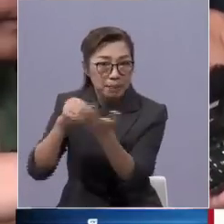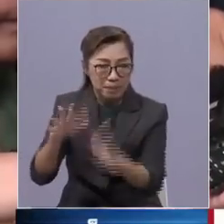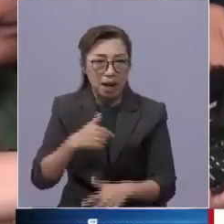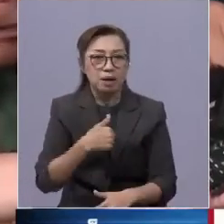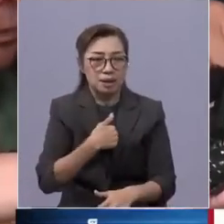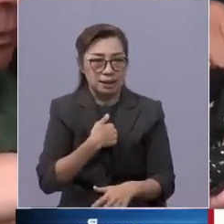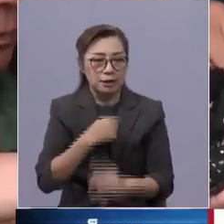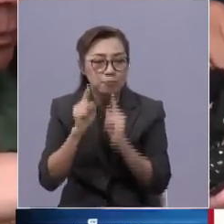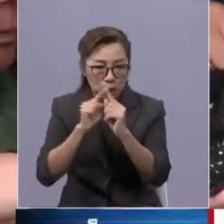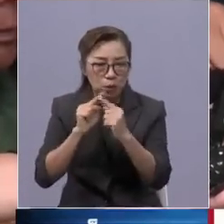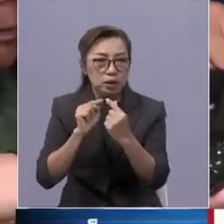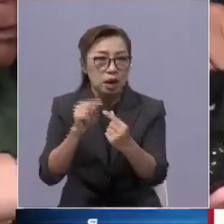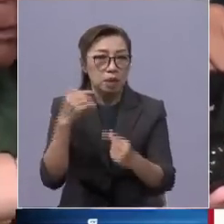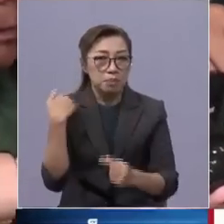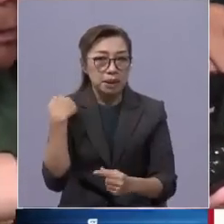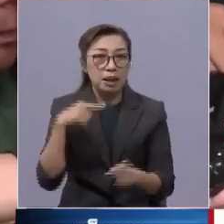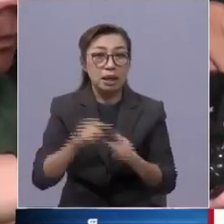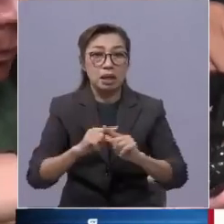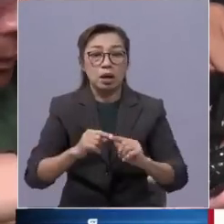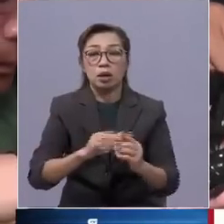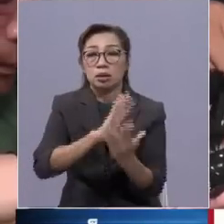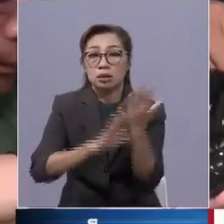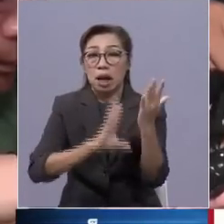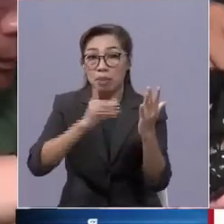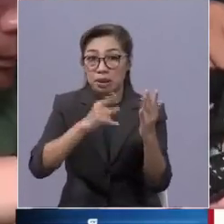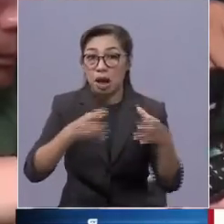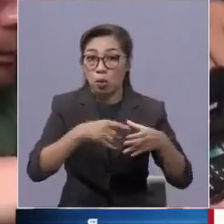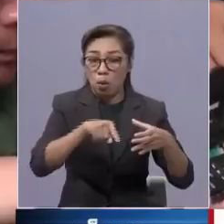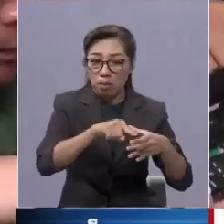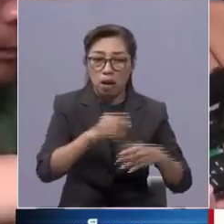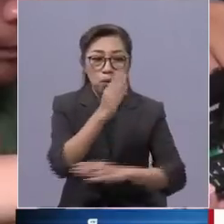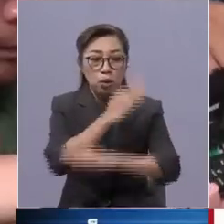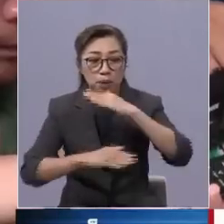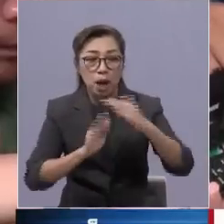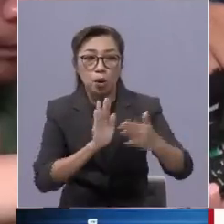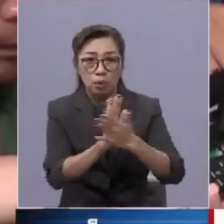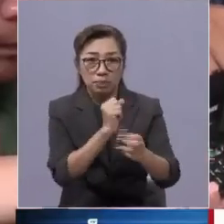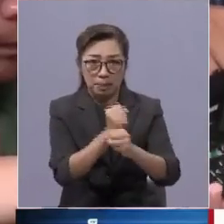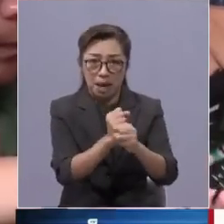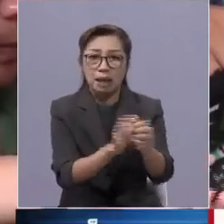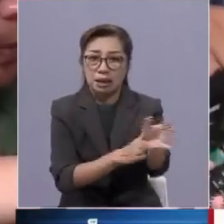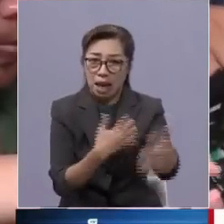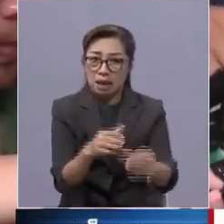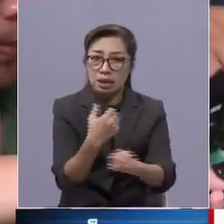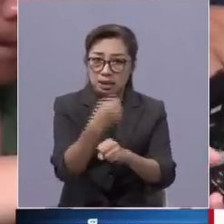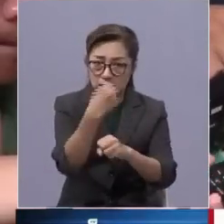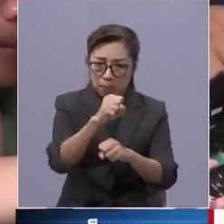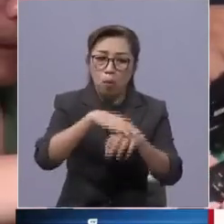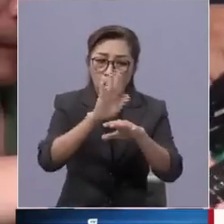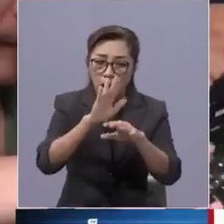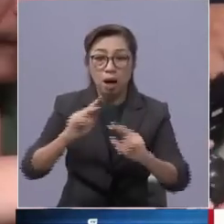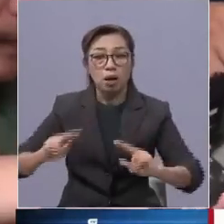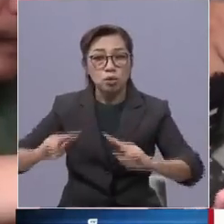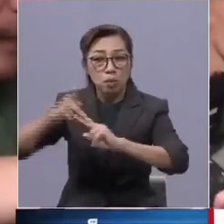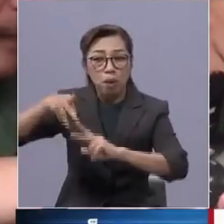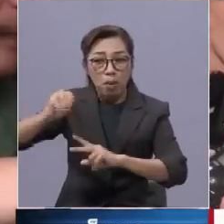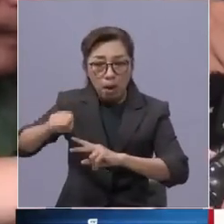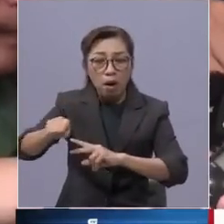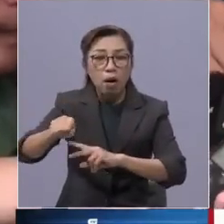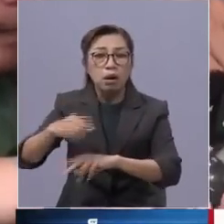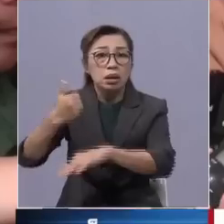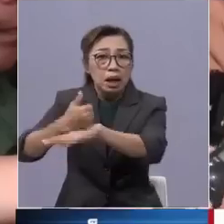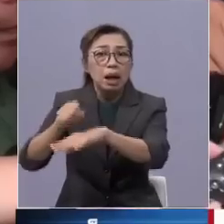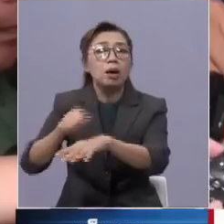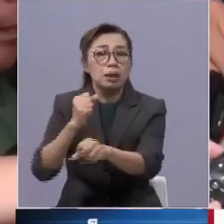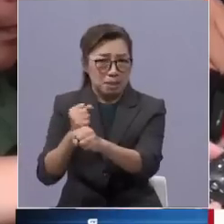ำงานเกี่ยวข้องกับผู้พิทักษ์การมากว่า10ปีทำงานกับพม.ก็ไม่ใช่เรื่องแปลกอะไรนี่แบบว่าต่างกับพลต